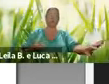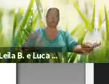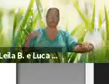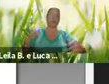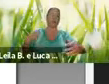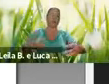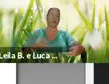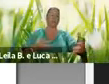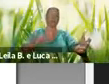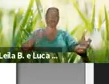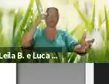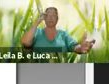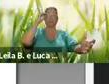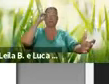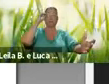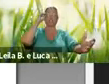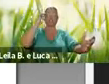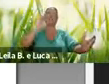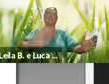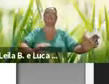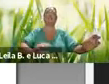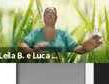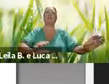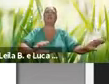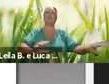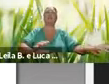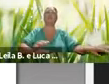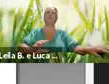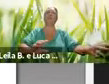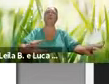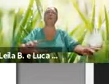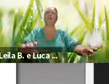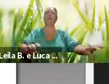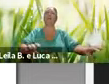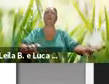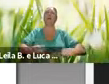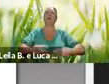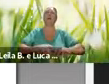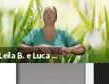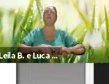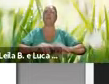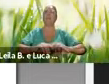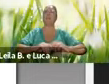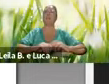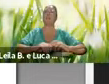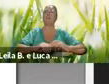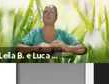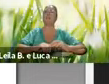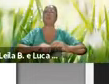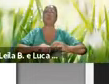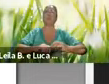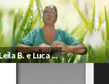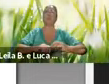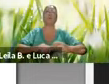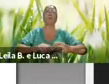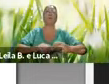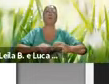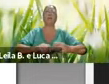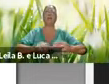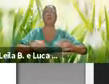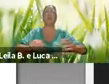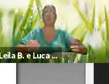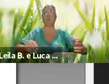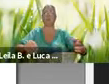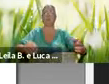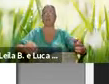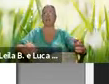il corpo, la struttura fisica di Silva. Il nostro compagno incarnato ha un apparecchio ricevitore, come